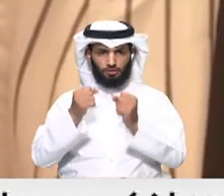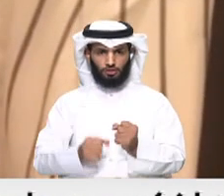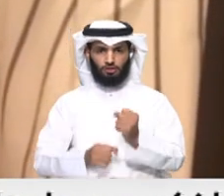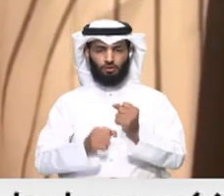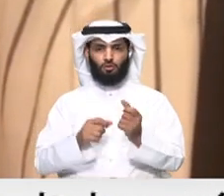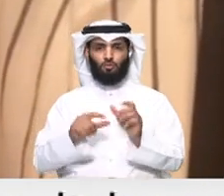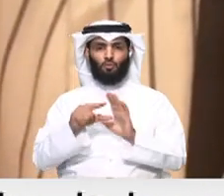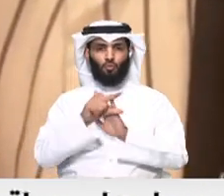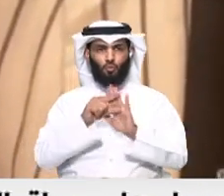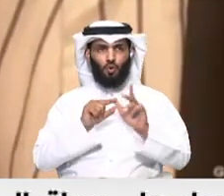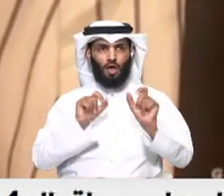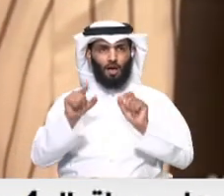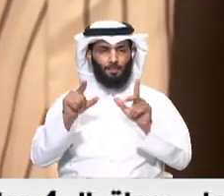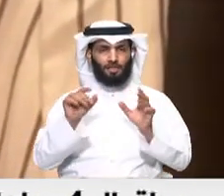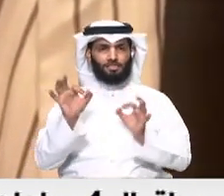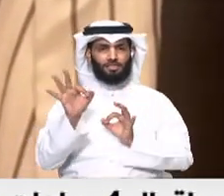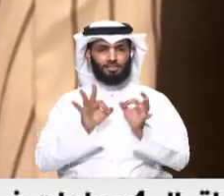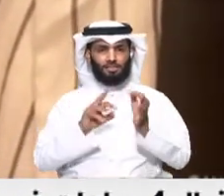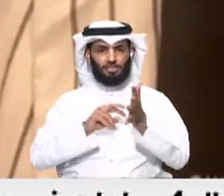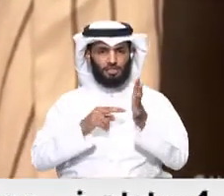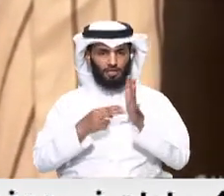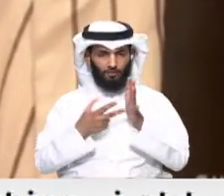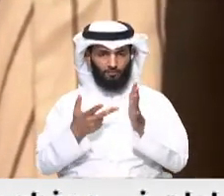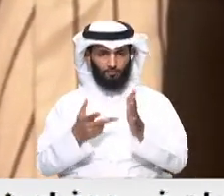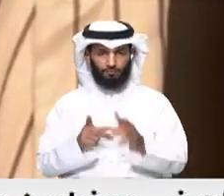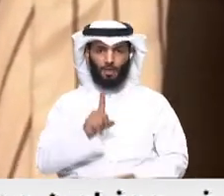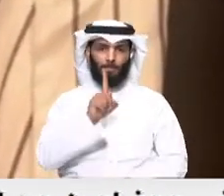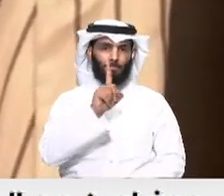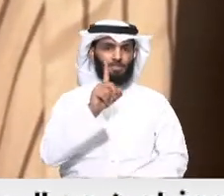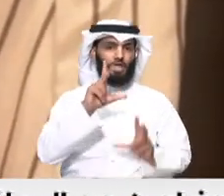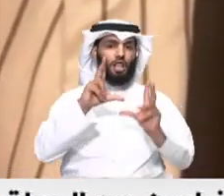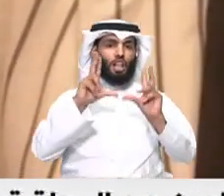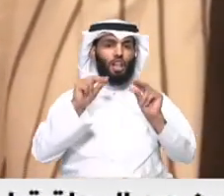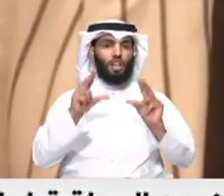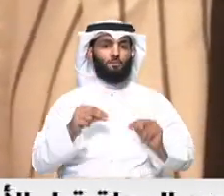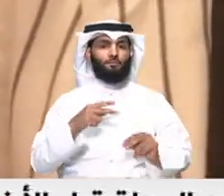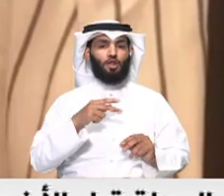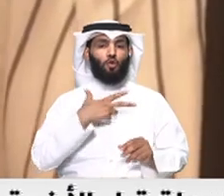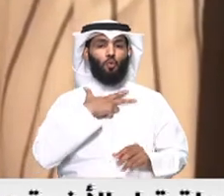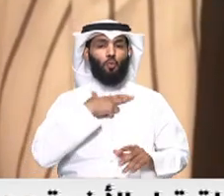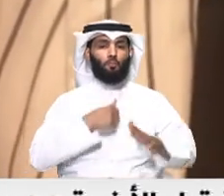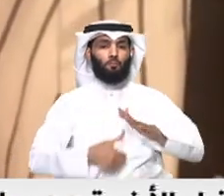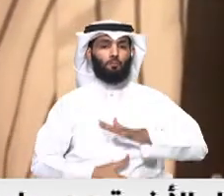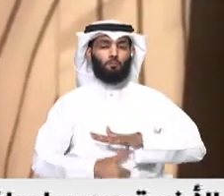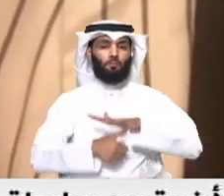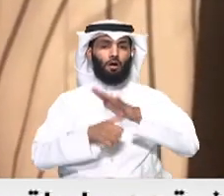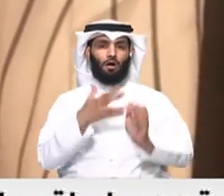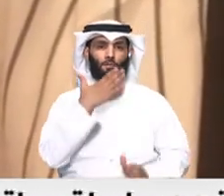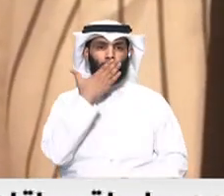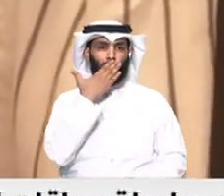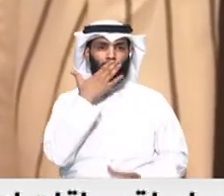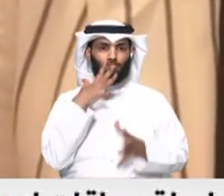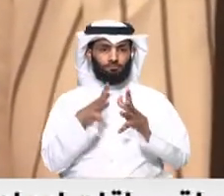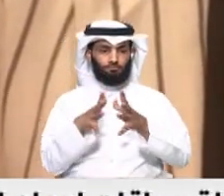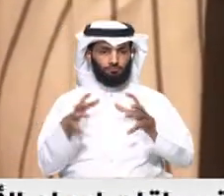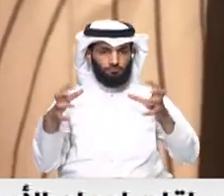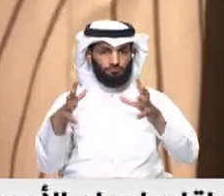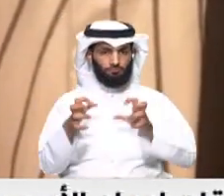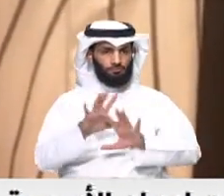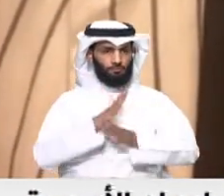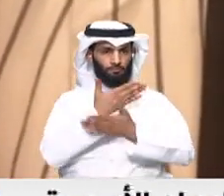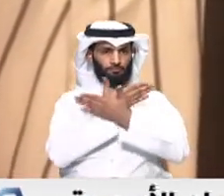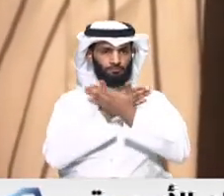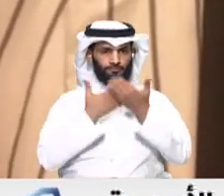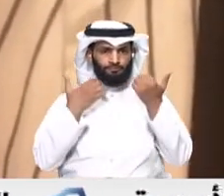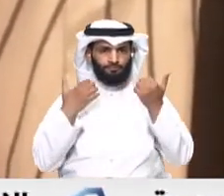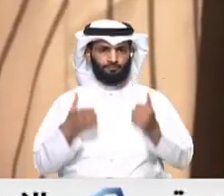والسياسية، ولكن رئيس الحكومة اللبنانية لم يتطرق إلى تفاصيل هذا الموضوع أكثر مع الصحفيين، وهذا إن دل